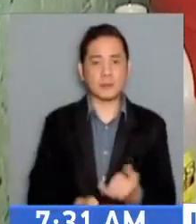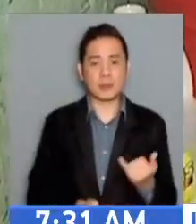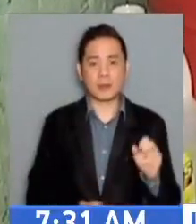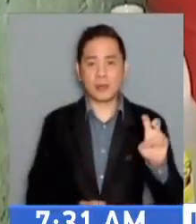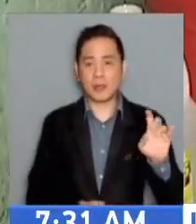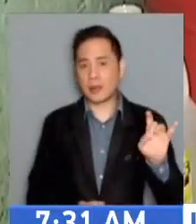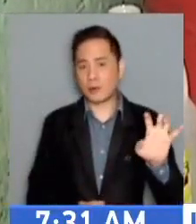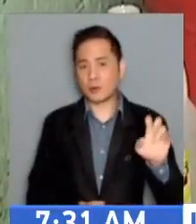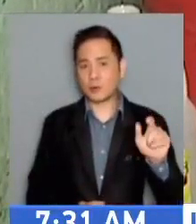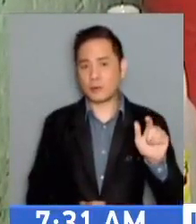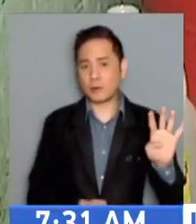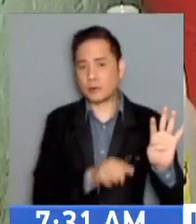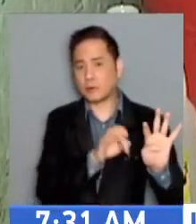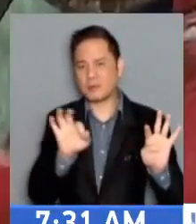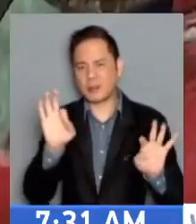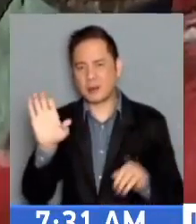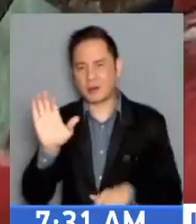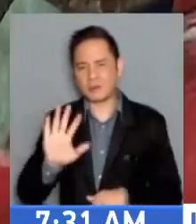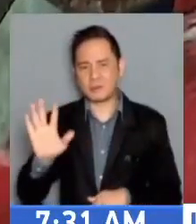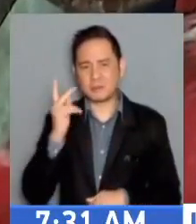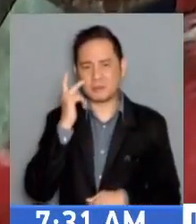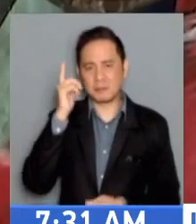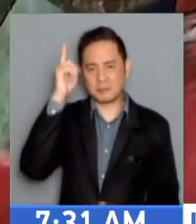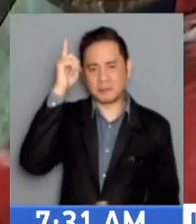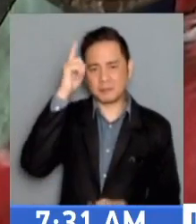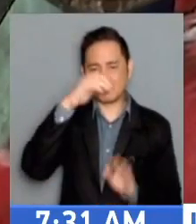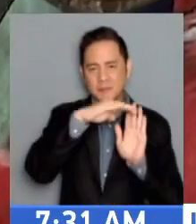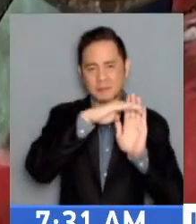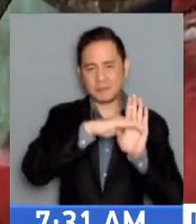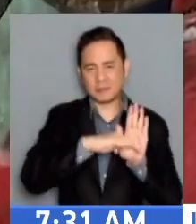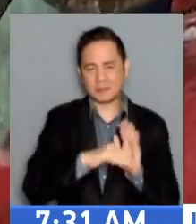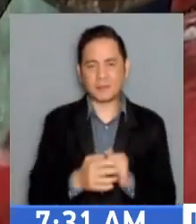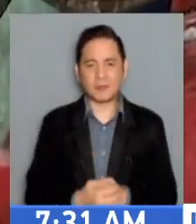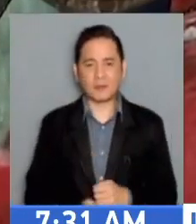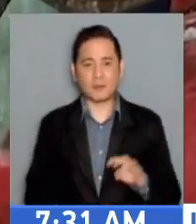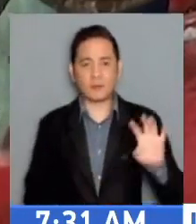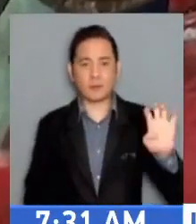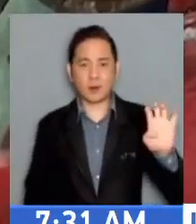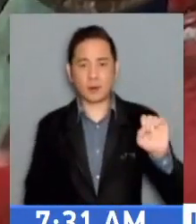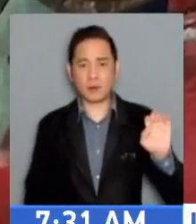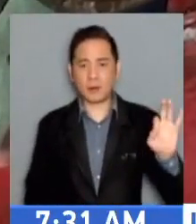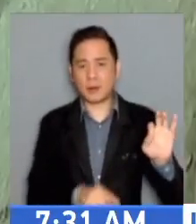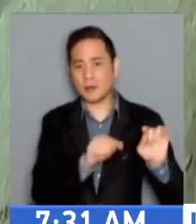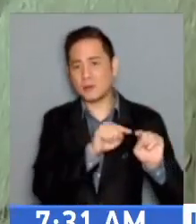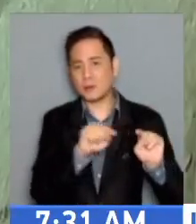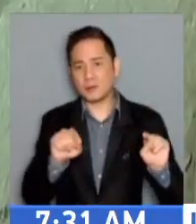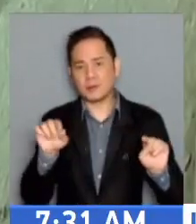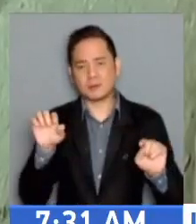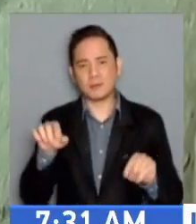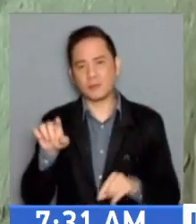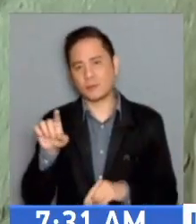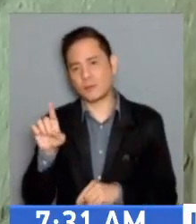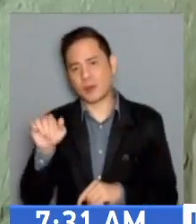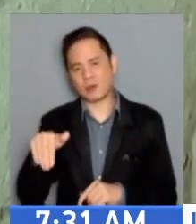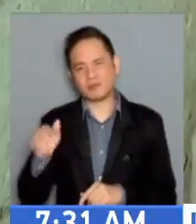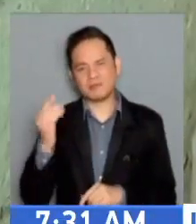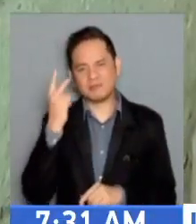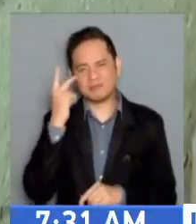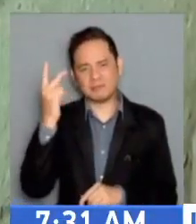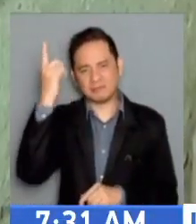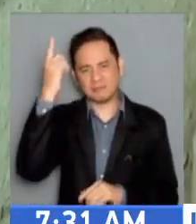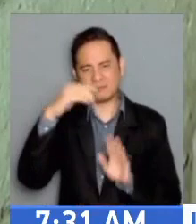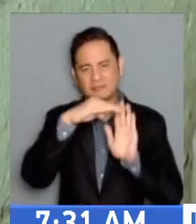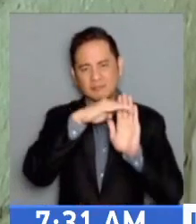ang 11 kilo na tangke, 409 hanggang 510 pesos ang 5 kilos at 190 hanggang 300 pesos